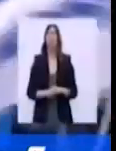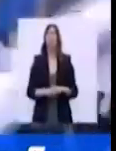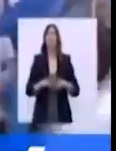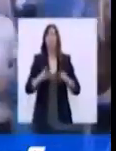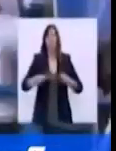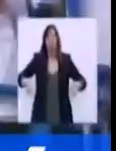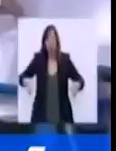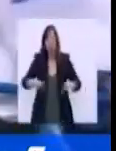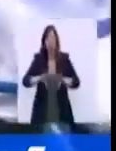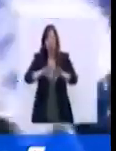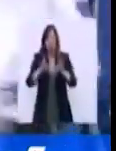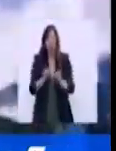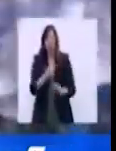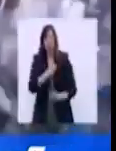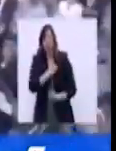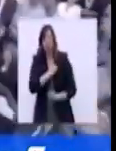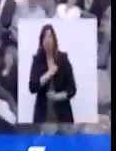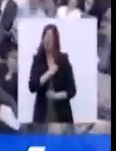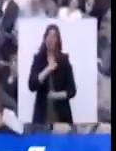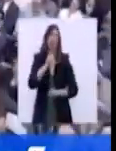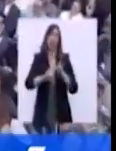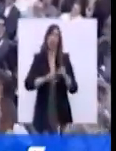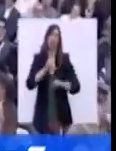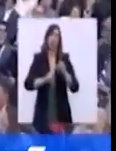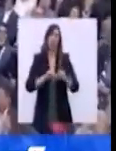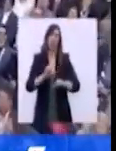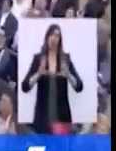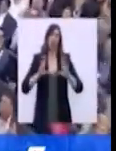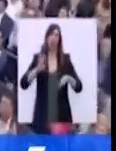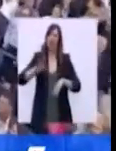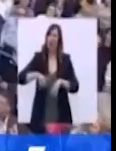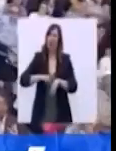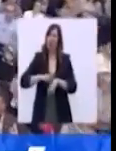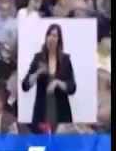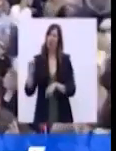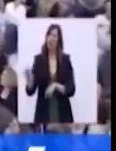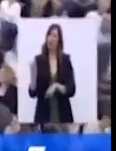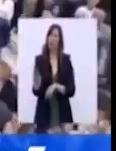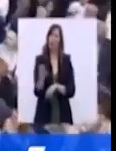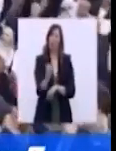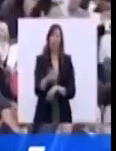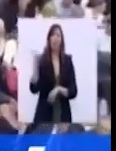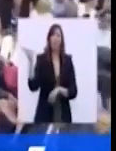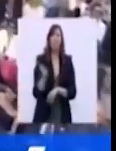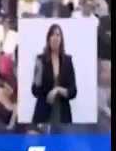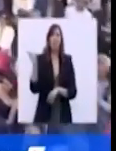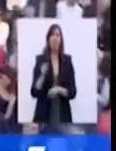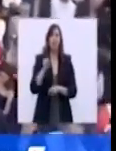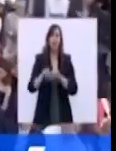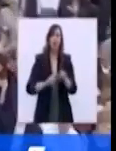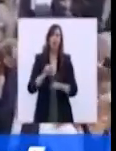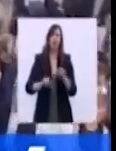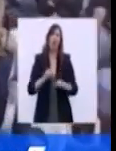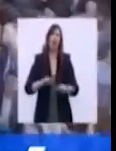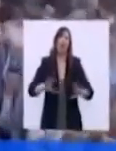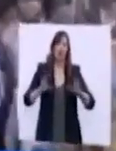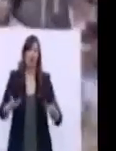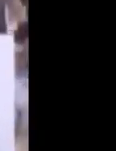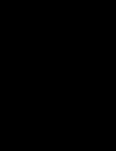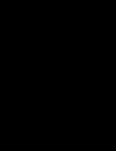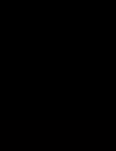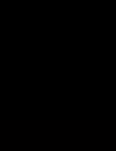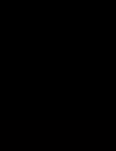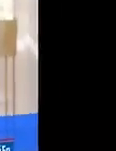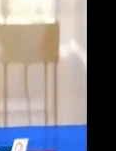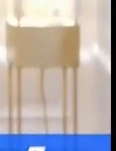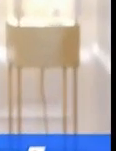χρόνια δεν αλλάζει με επιδόματα της τελευταίας στιγμής, δεν αλλάζει με επιδόματα που δίνονται λίγες μέρες μόνο